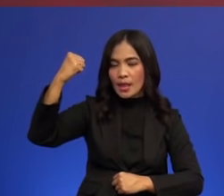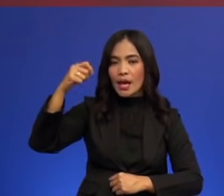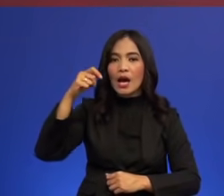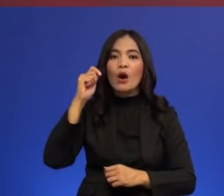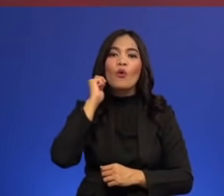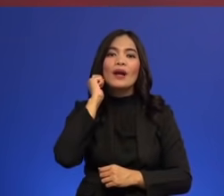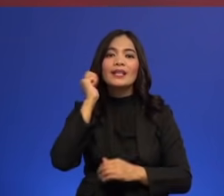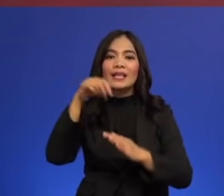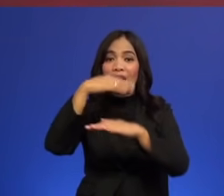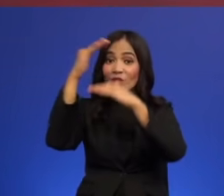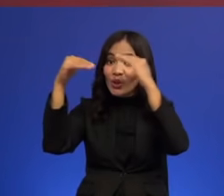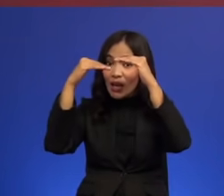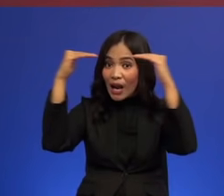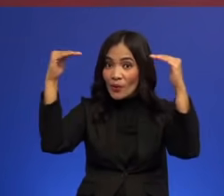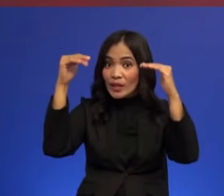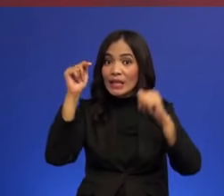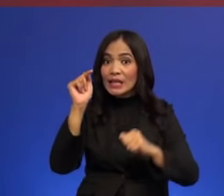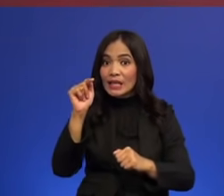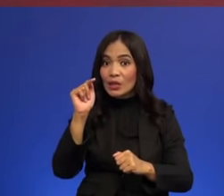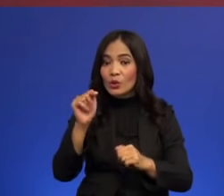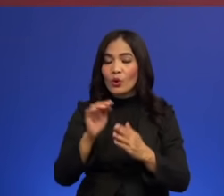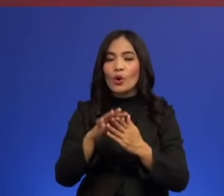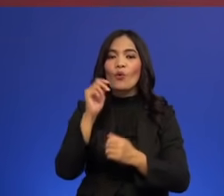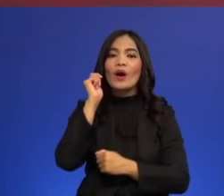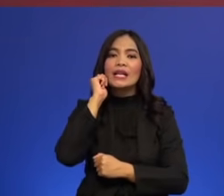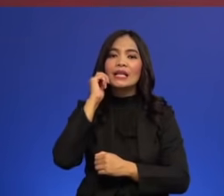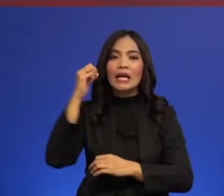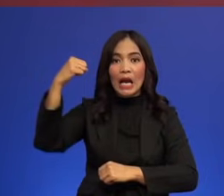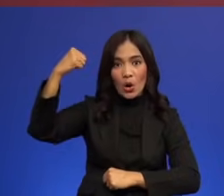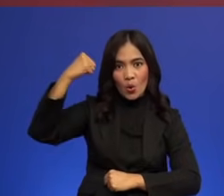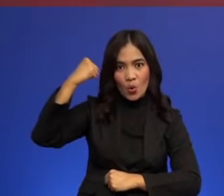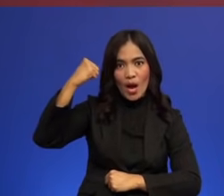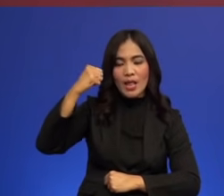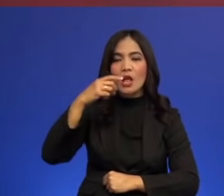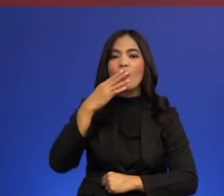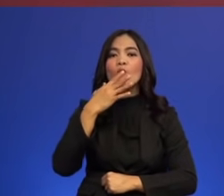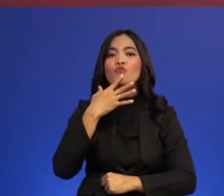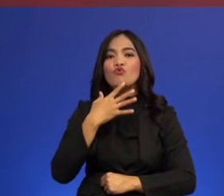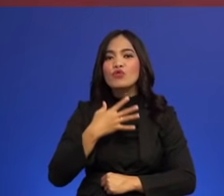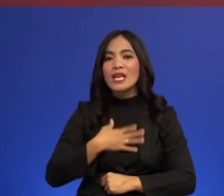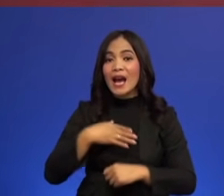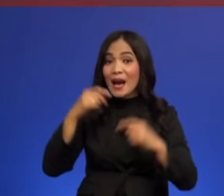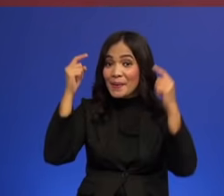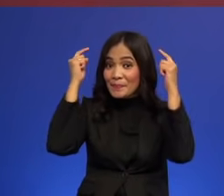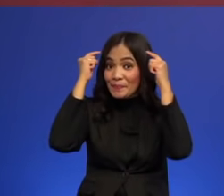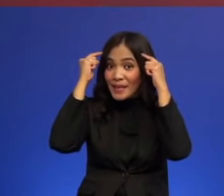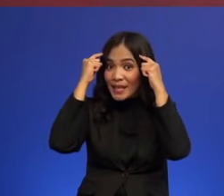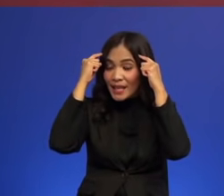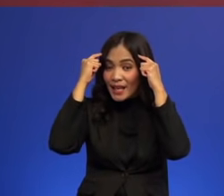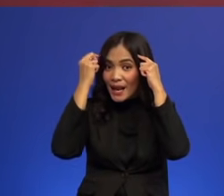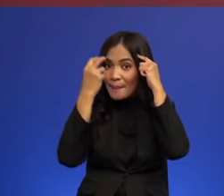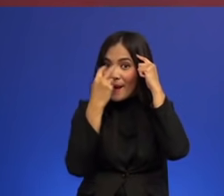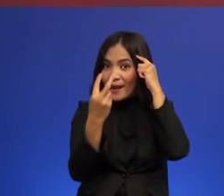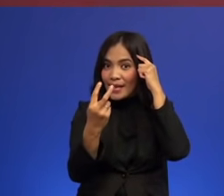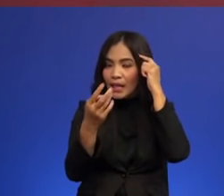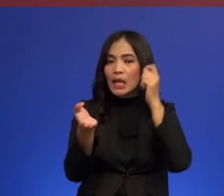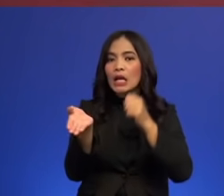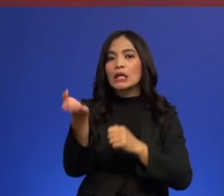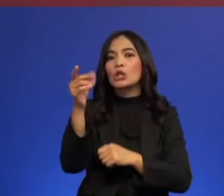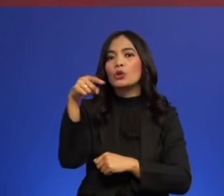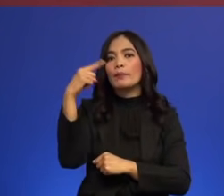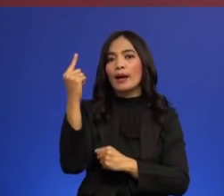surgawi, wanita yang tangguh dan kuat. Karena memiliki cara berpikir dari sudut pandang